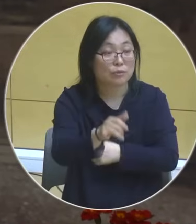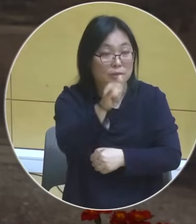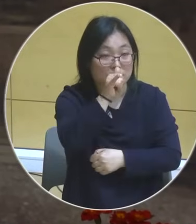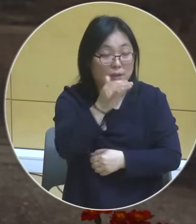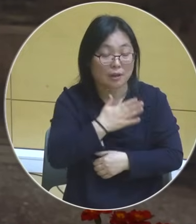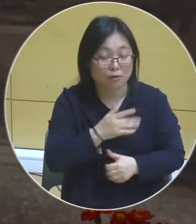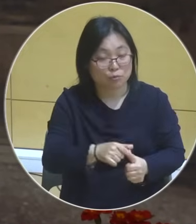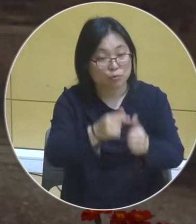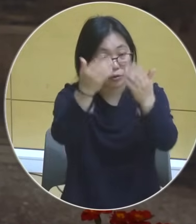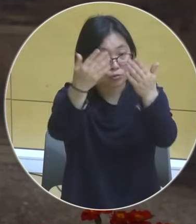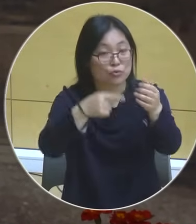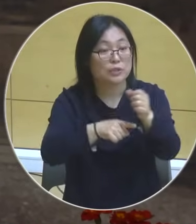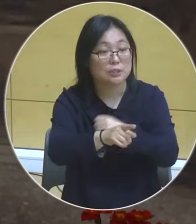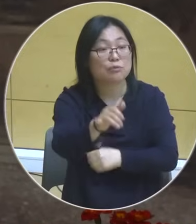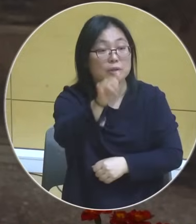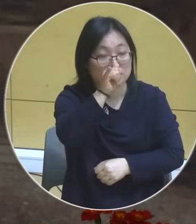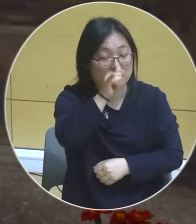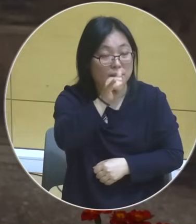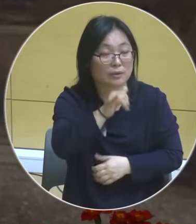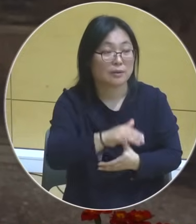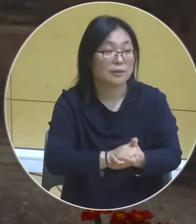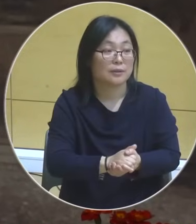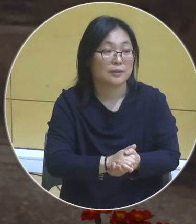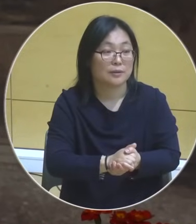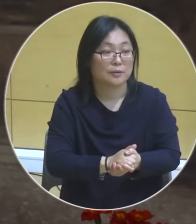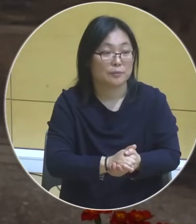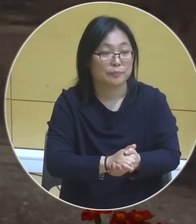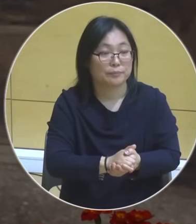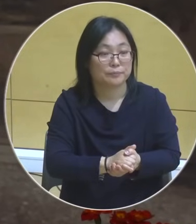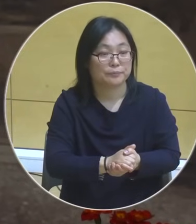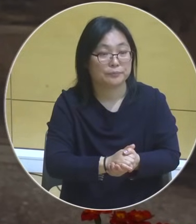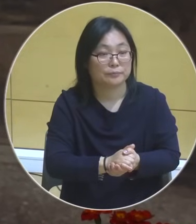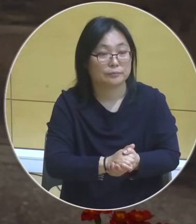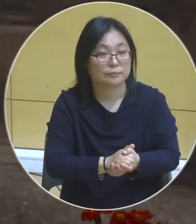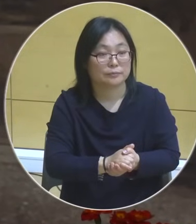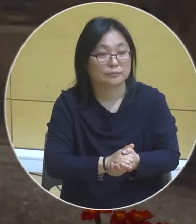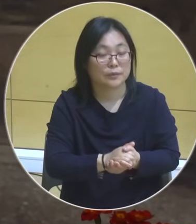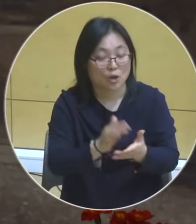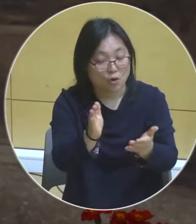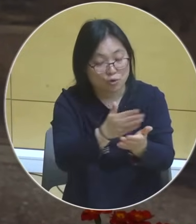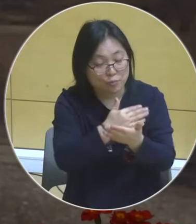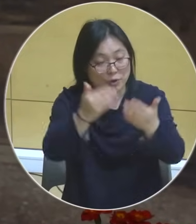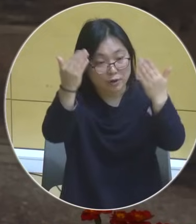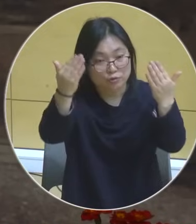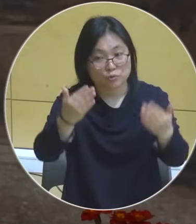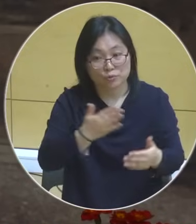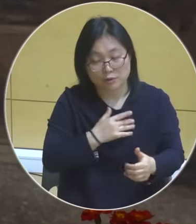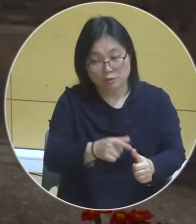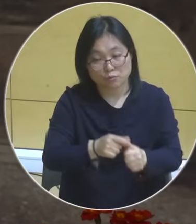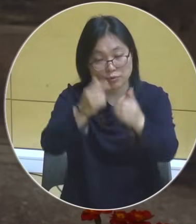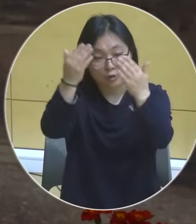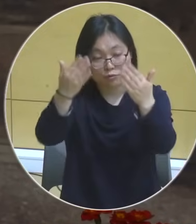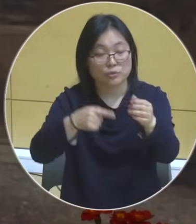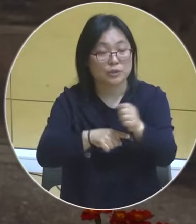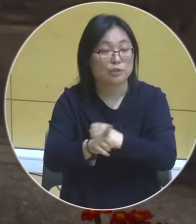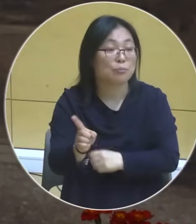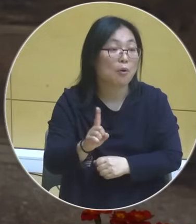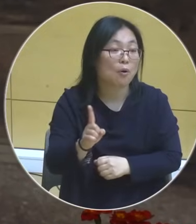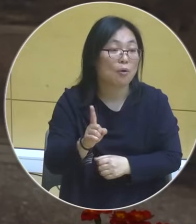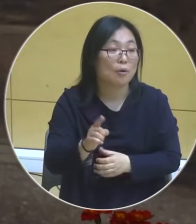구원해 주신 이유가 있을 거야. 천이 하나 만이 하나 특화해서 구별하여 주시고 나를 구원해 주신 그 이유가